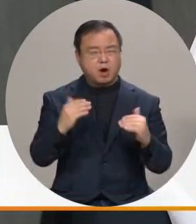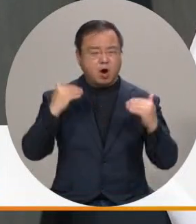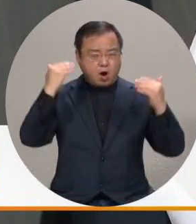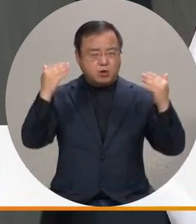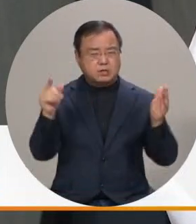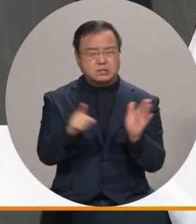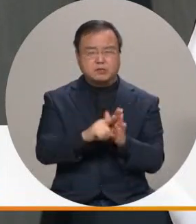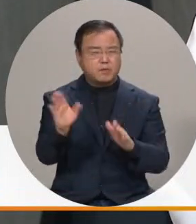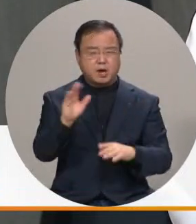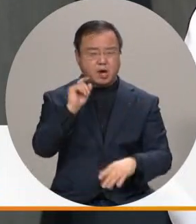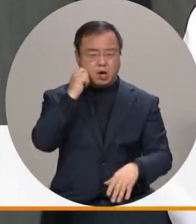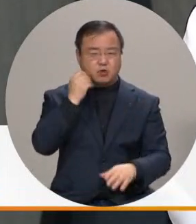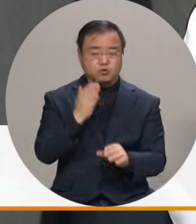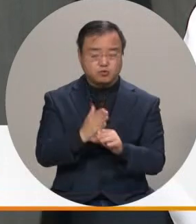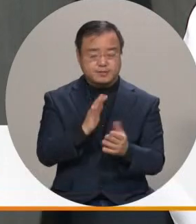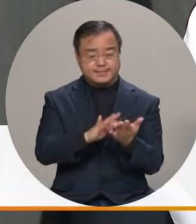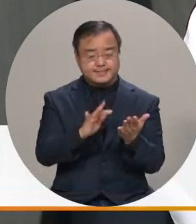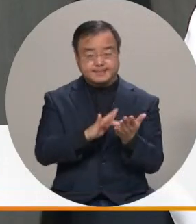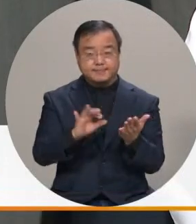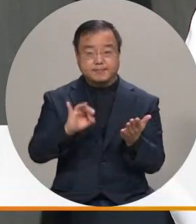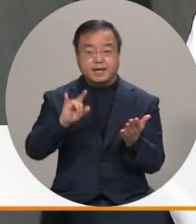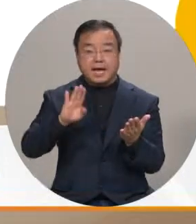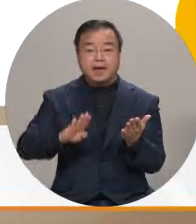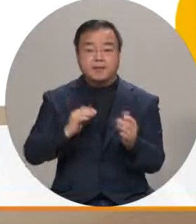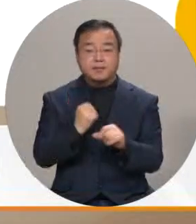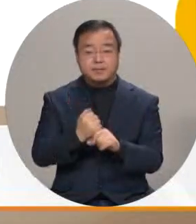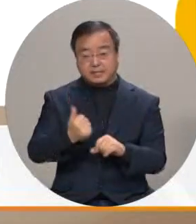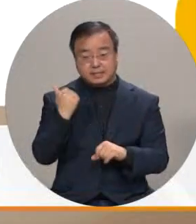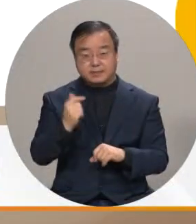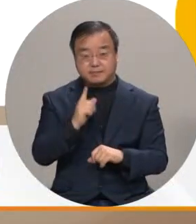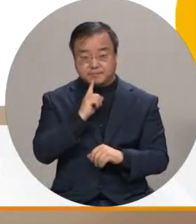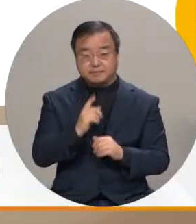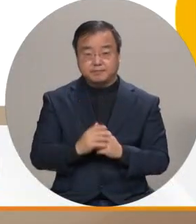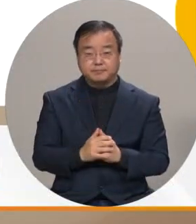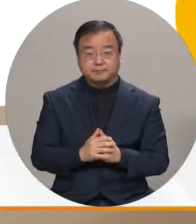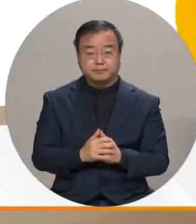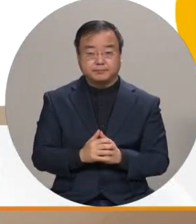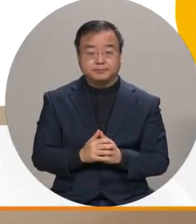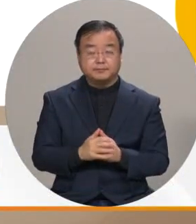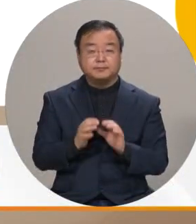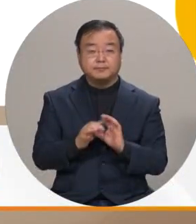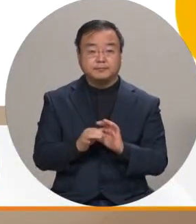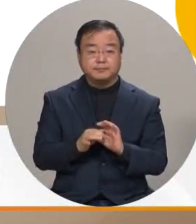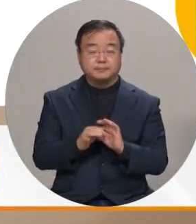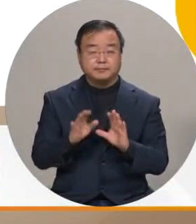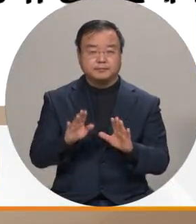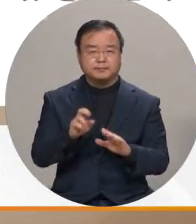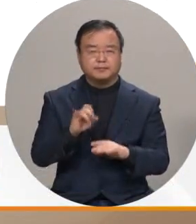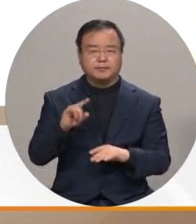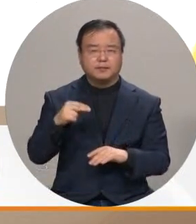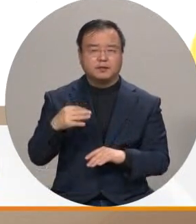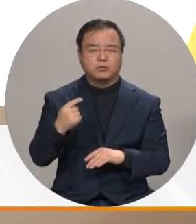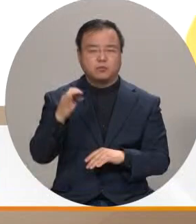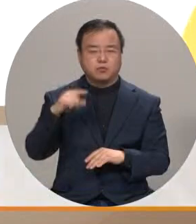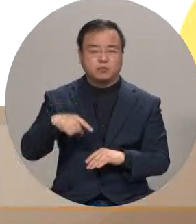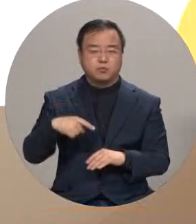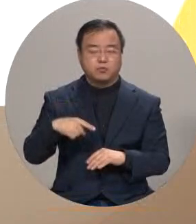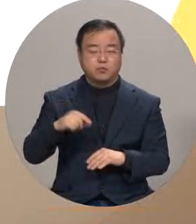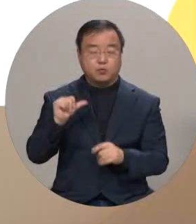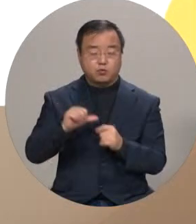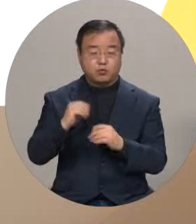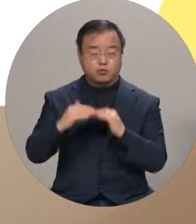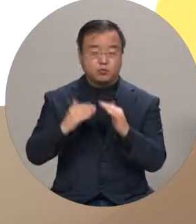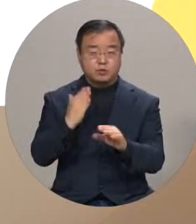점을 고려해서 앱을 만들자라는 아이디어로 변경이 되었습니다 그래서 저희는 매슬로의 5대 욕구 중 1단계 욕구인 생리적